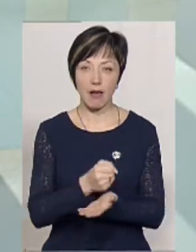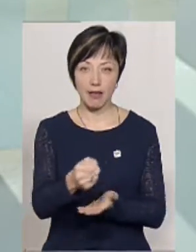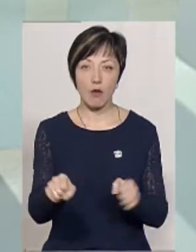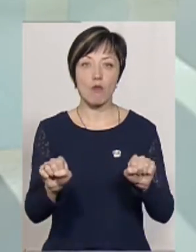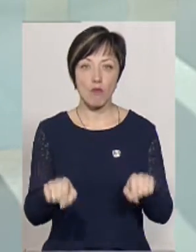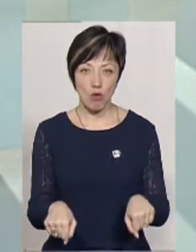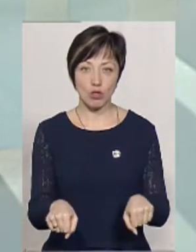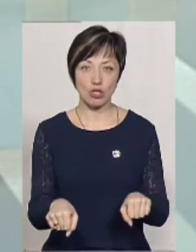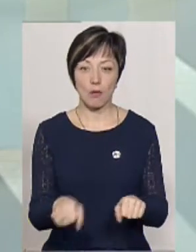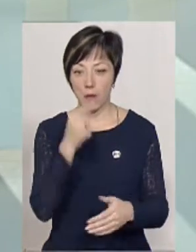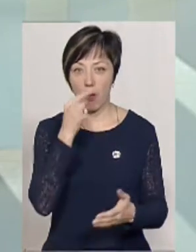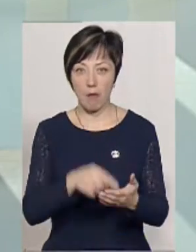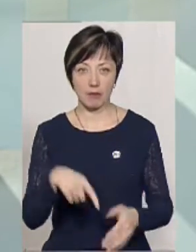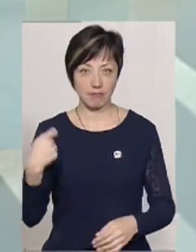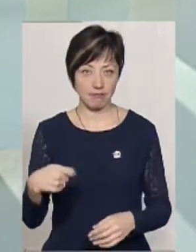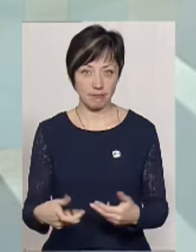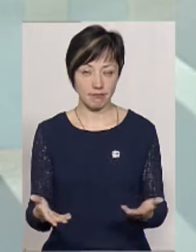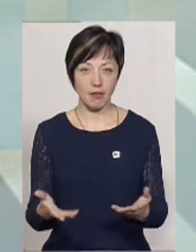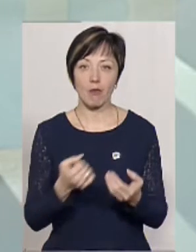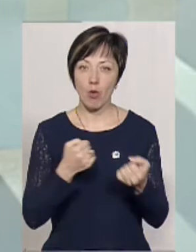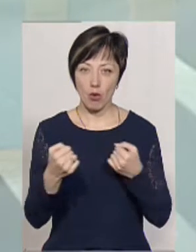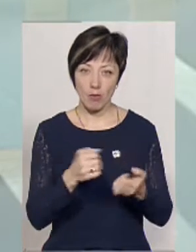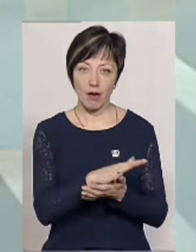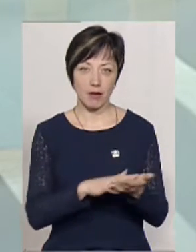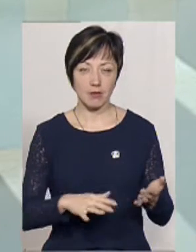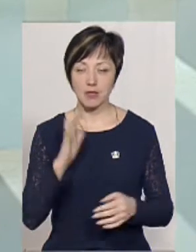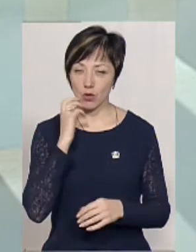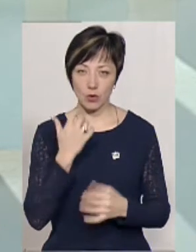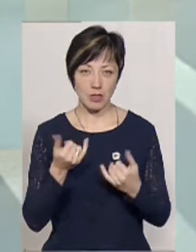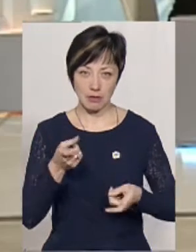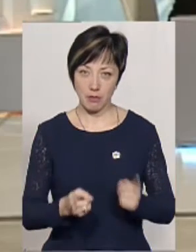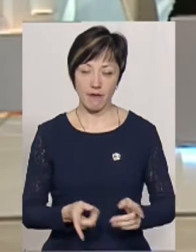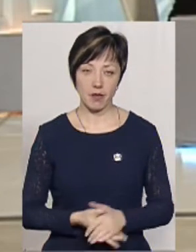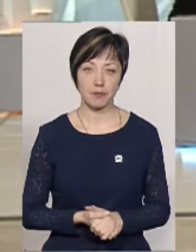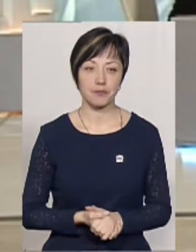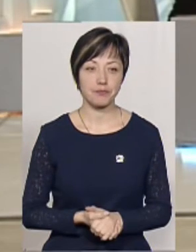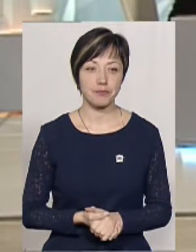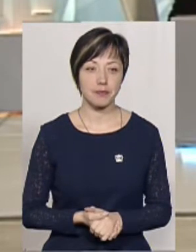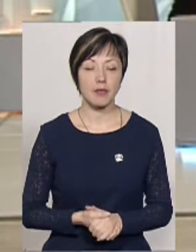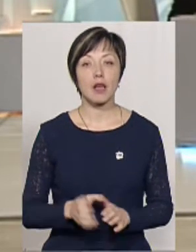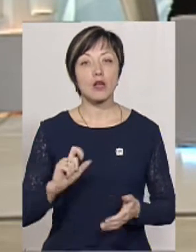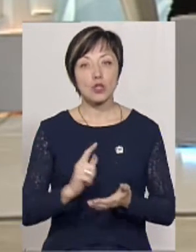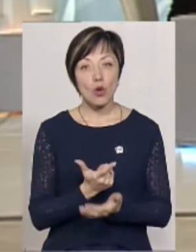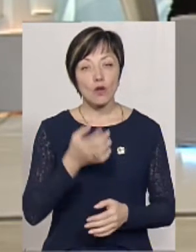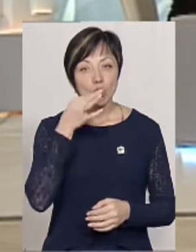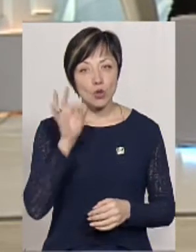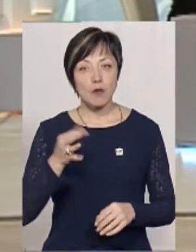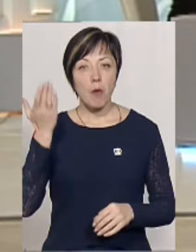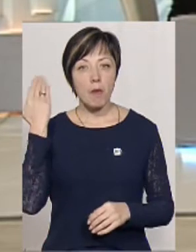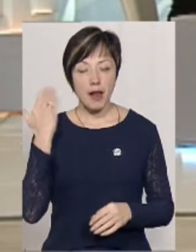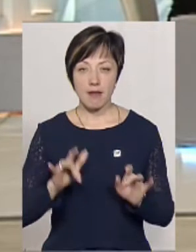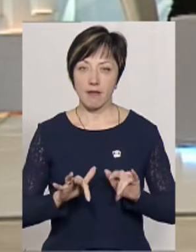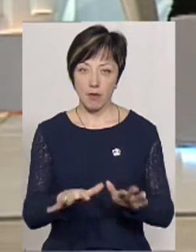кандидатів може вистрілити. Так? Тобто, тому боротьба йде дуже серйозно насправді. І знову ж таки, з досвіду